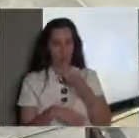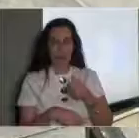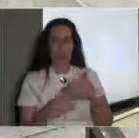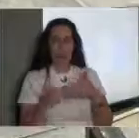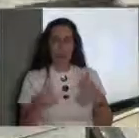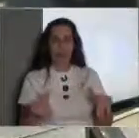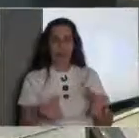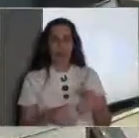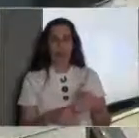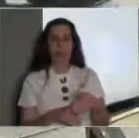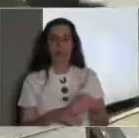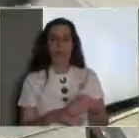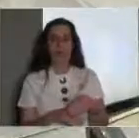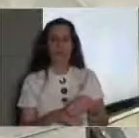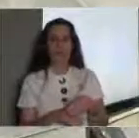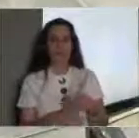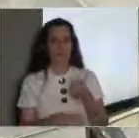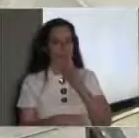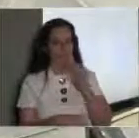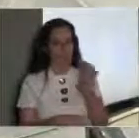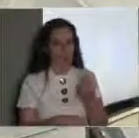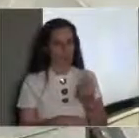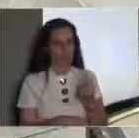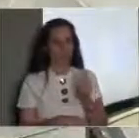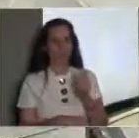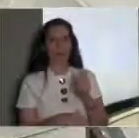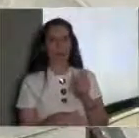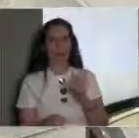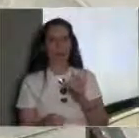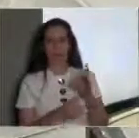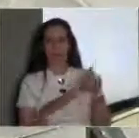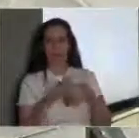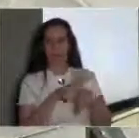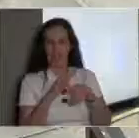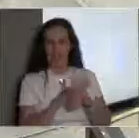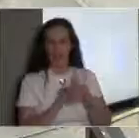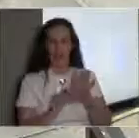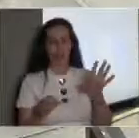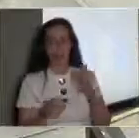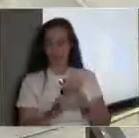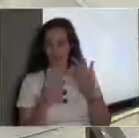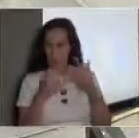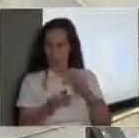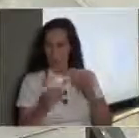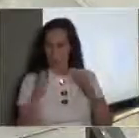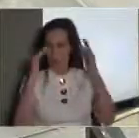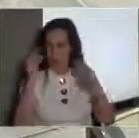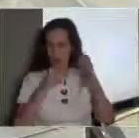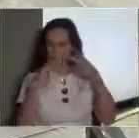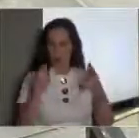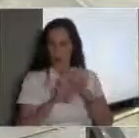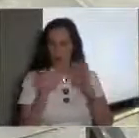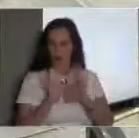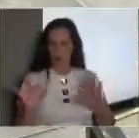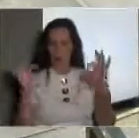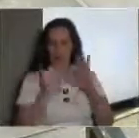בקצבאות הנכות, קצבאות העלובות האלה, ותעיף את המסתננים מהארץ. אל תעשו חשבון לבג"ץ, הבג"ץ לא יכול לעשות לכם